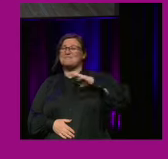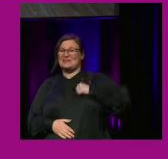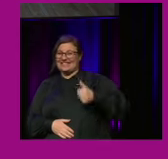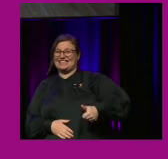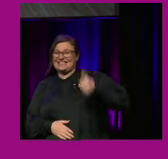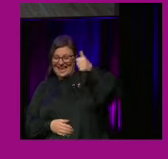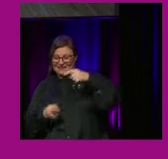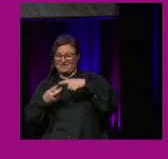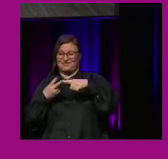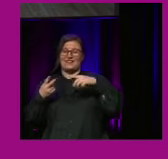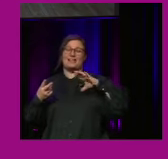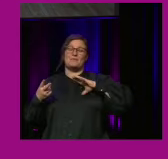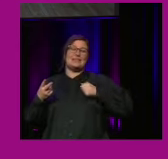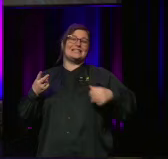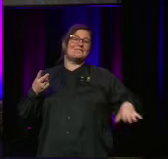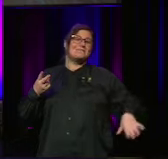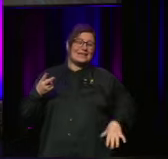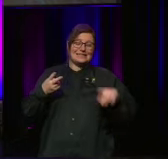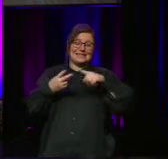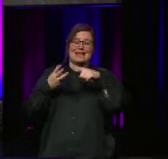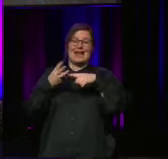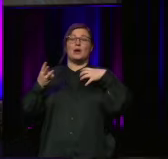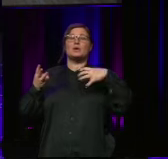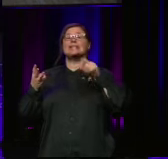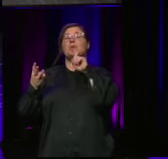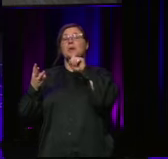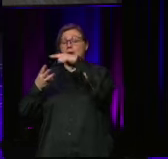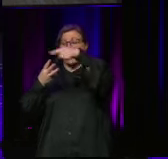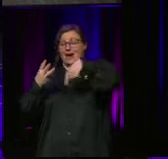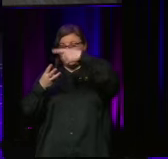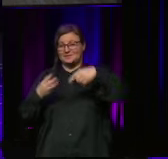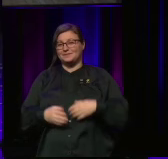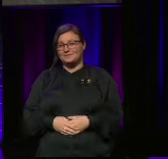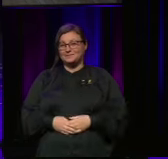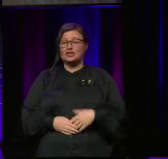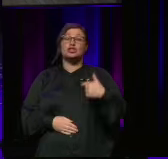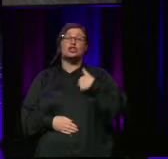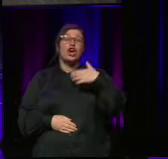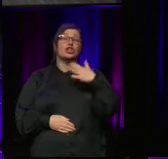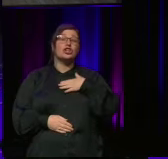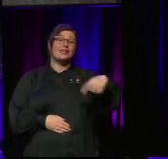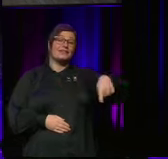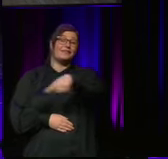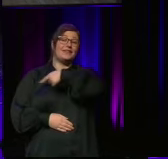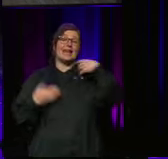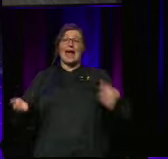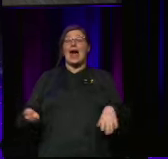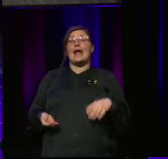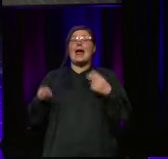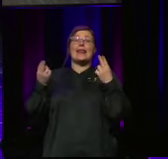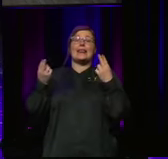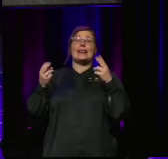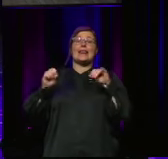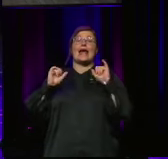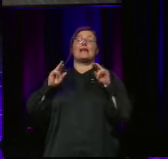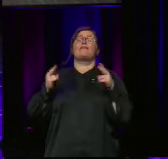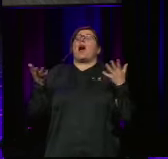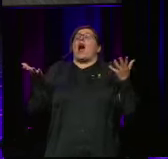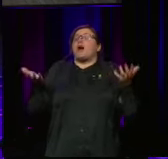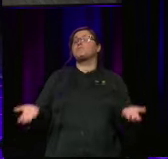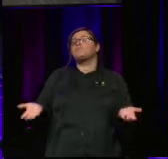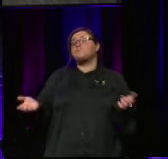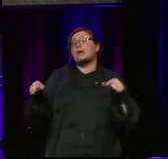Jag upplever att vi är lite naiva inom ramen för det här systemet. Alltså, vi har alltid trott och vi har haft